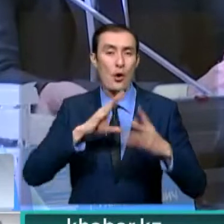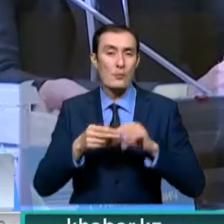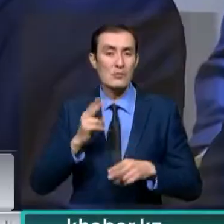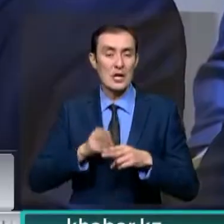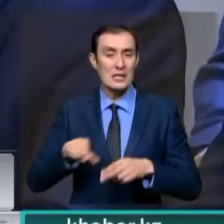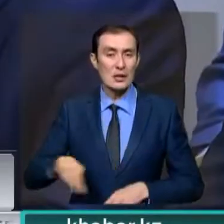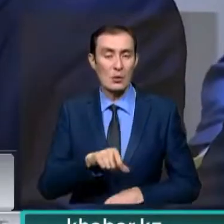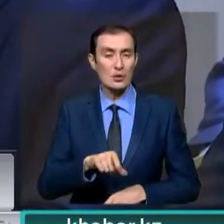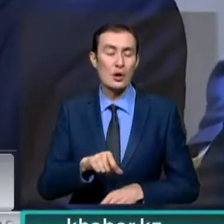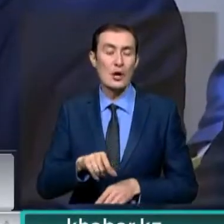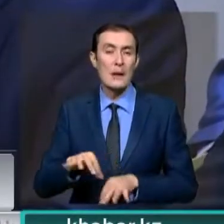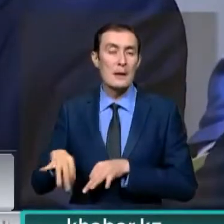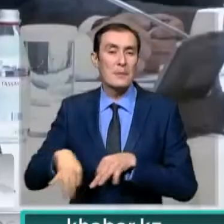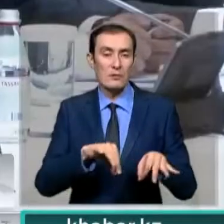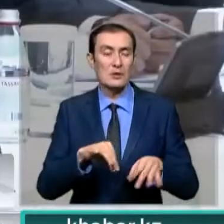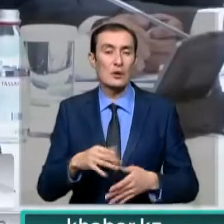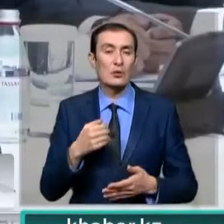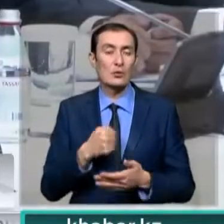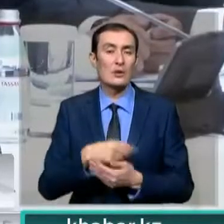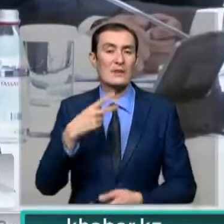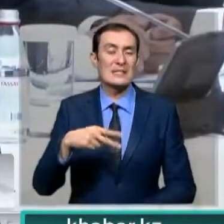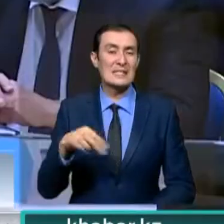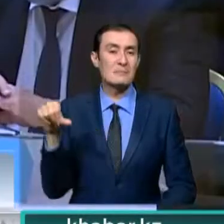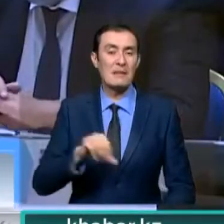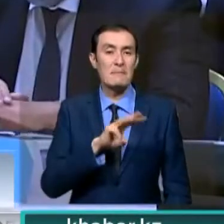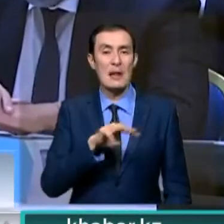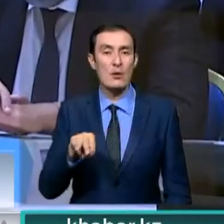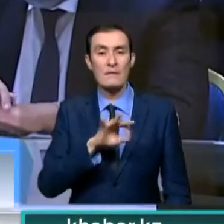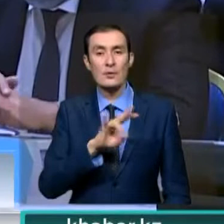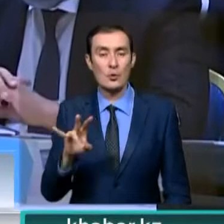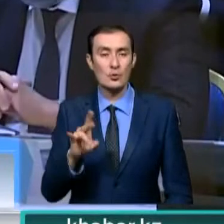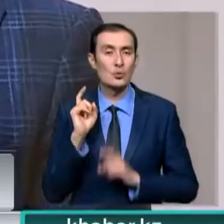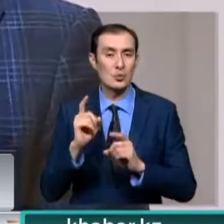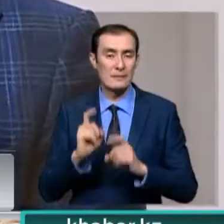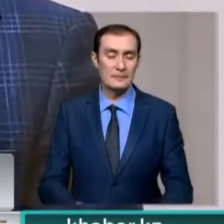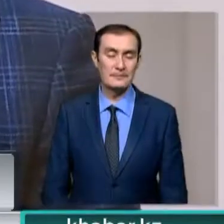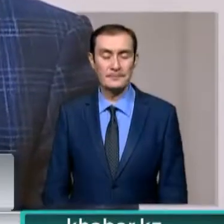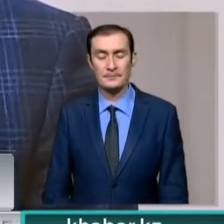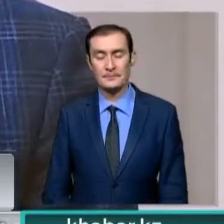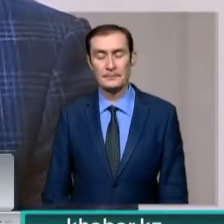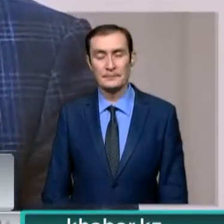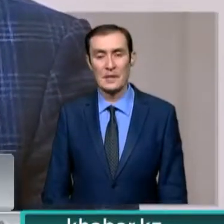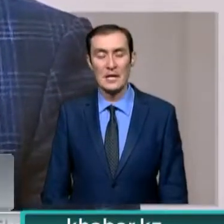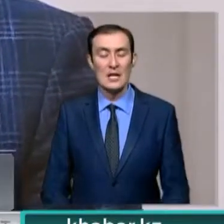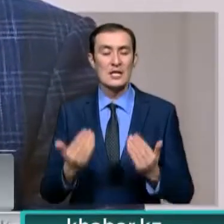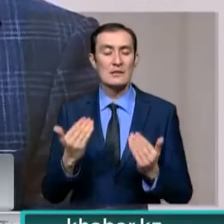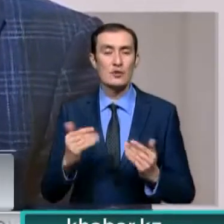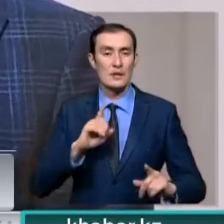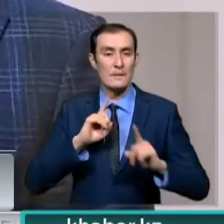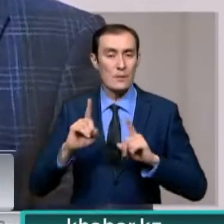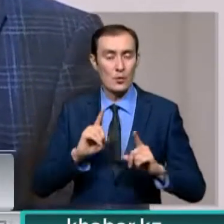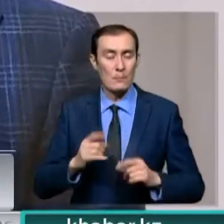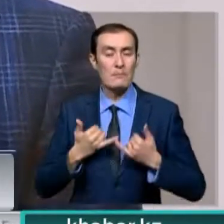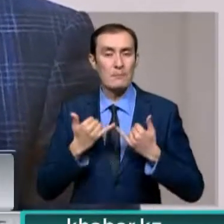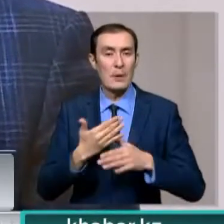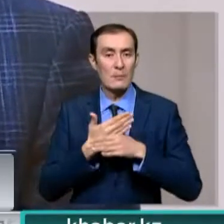железнодорожных перевозок между двумя странами достиг 25 млн тонн мегафорум сегодняшний форум